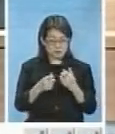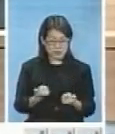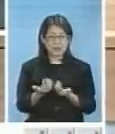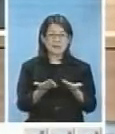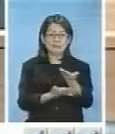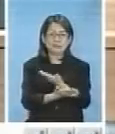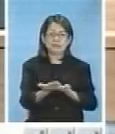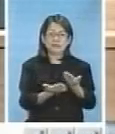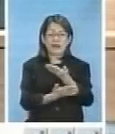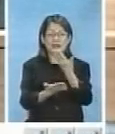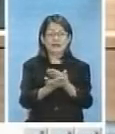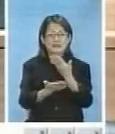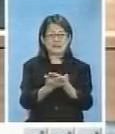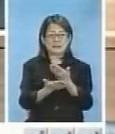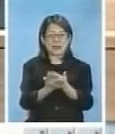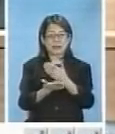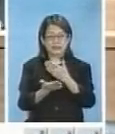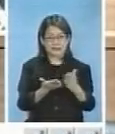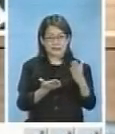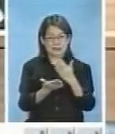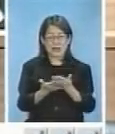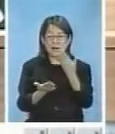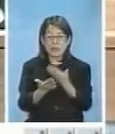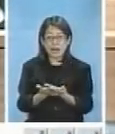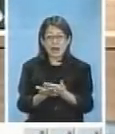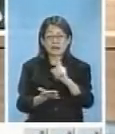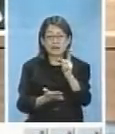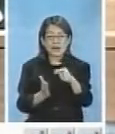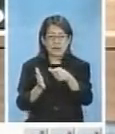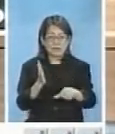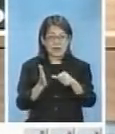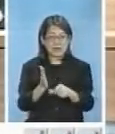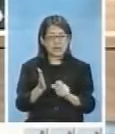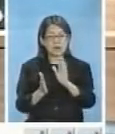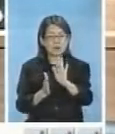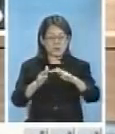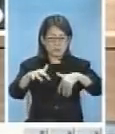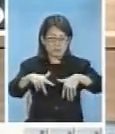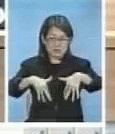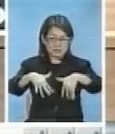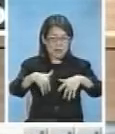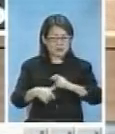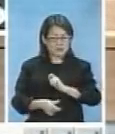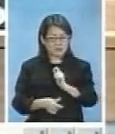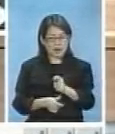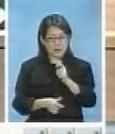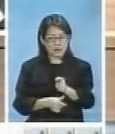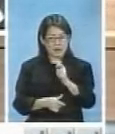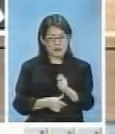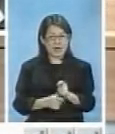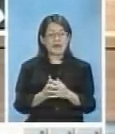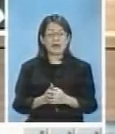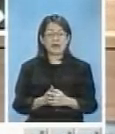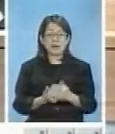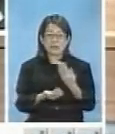าณที่มาจากภาษีของพี่น้องประชาชนและเอาเงินในอนาคตของประเทศมาใช้อ